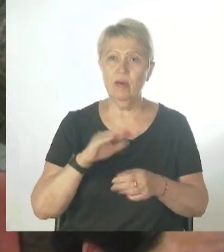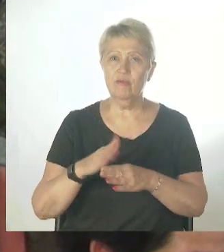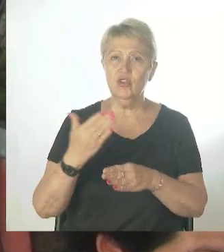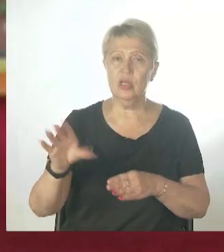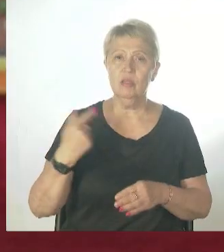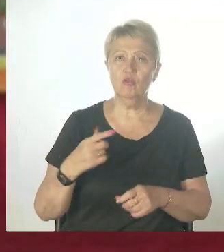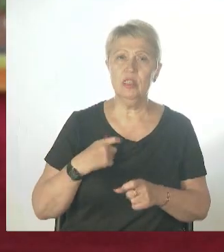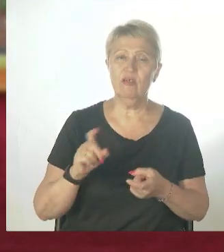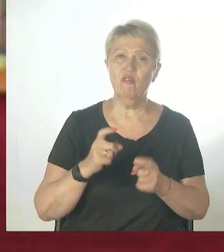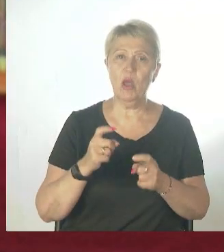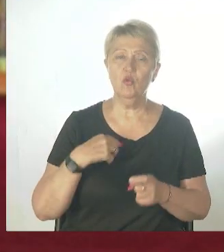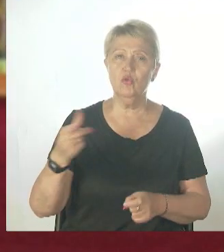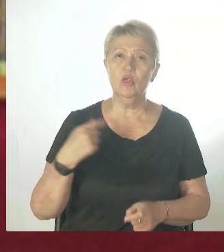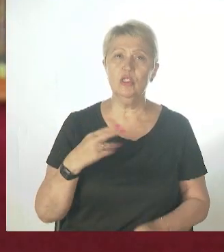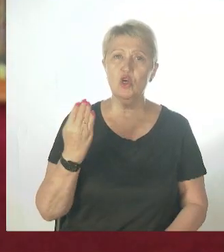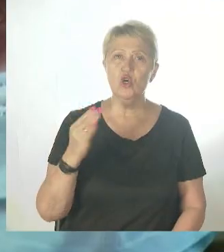шведами.